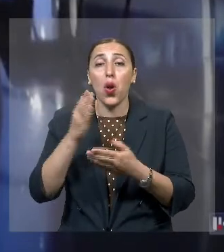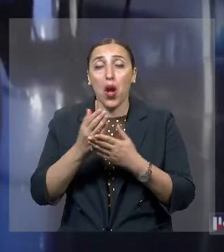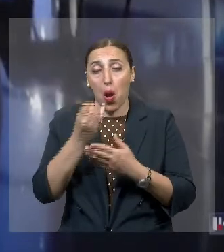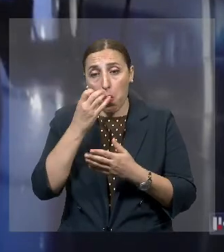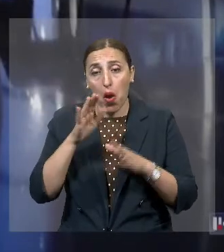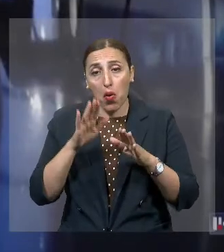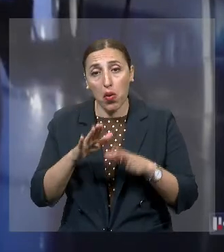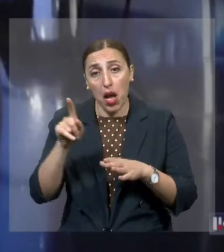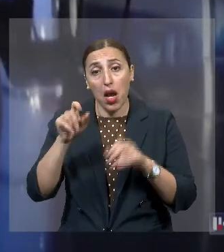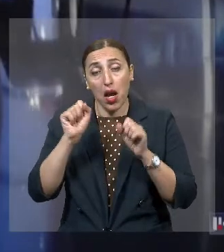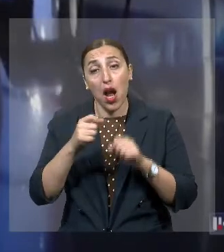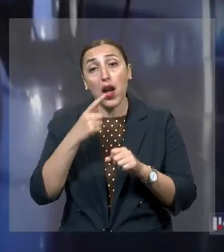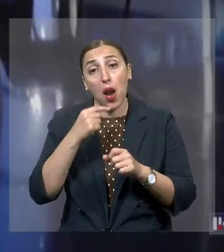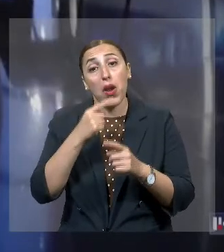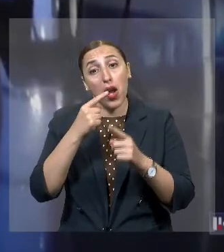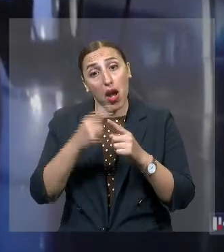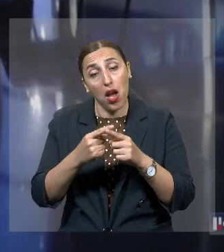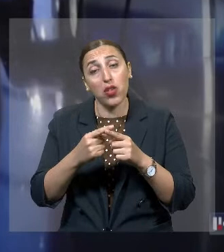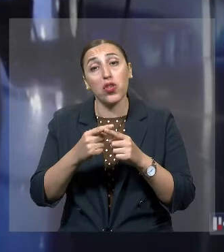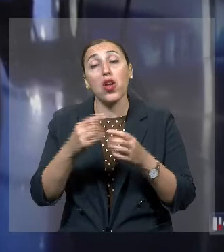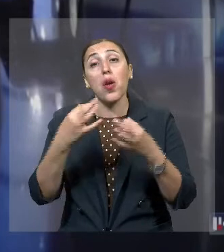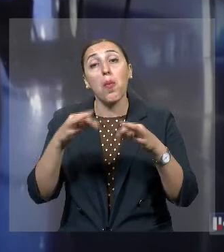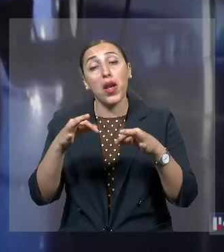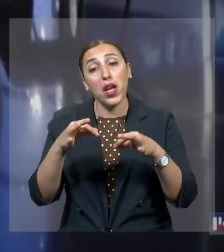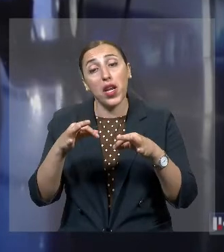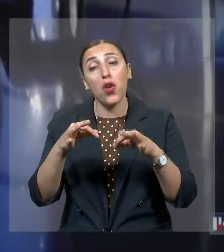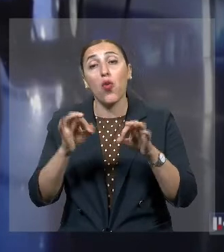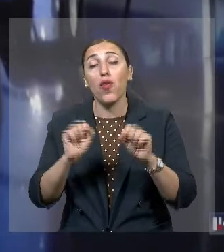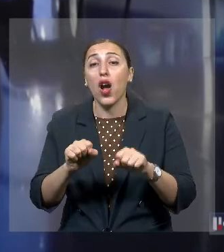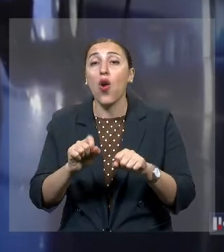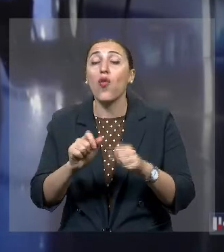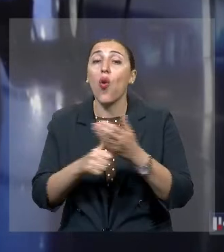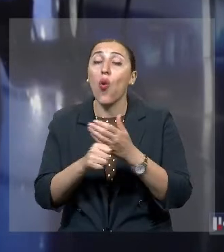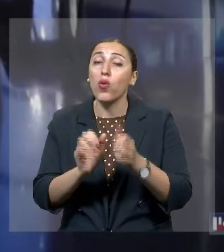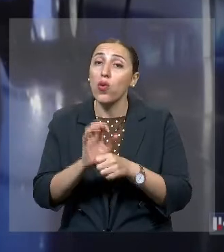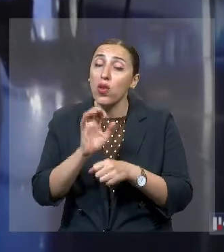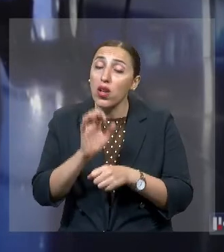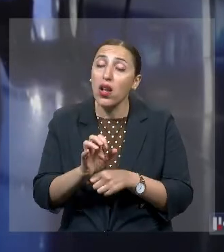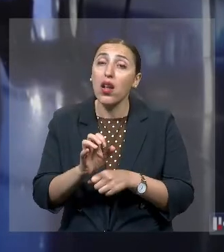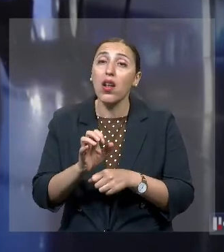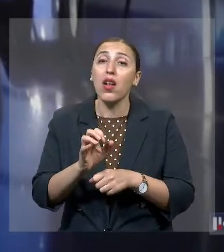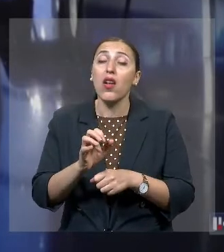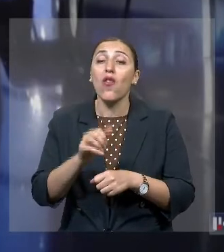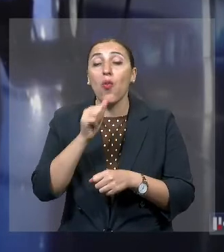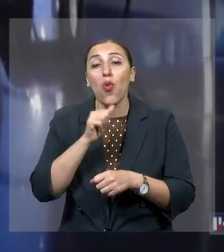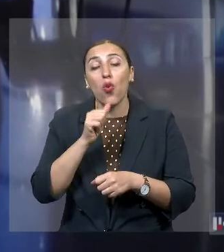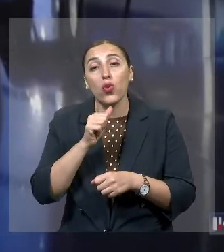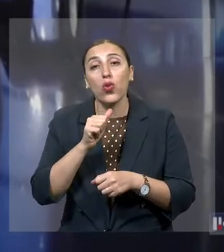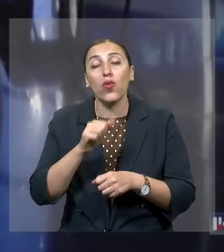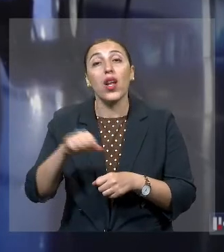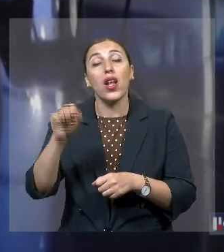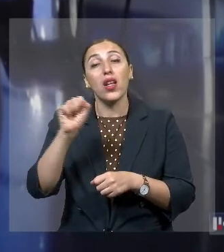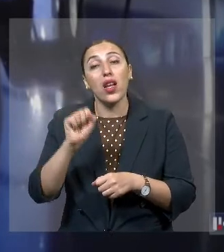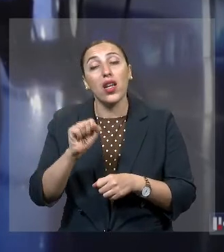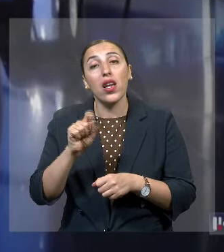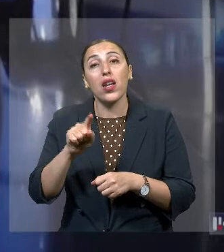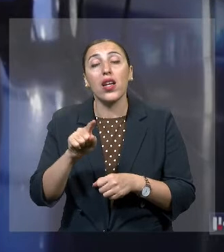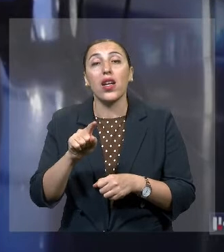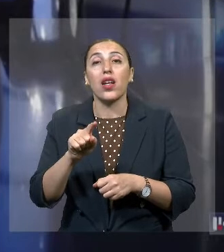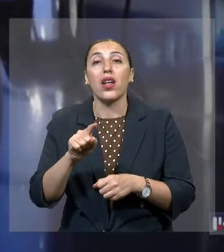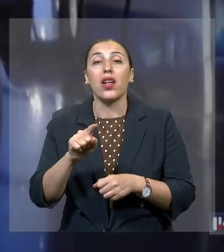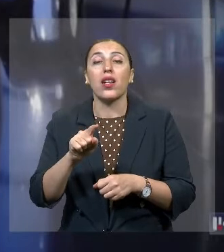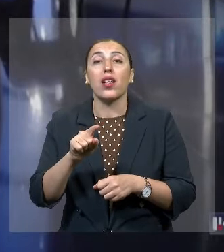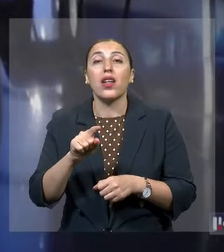իրենք կարող են այդ ամենը անել հենց նույն Կարմիր Խաչի մեքենաներով եւ հնարավորինս փորձելով կապապահովել նաեւ Ստեփանակերտի գրասենյակի